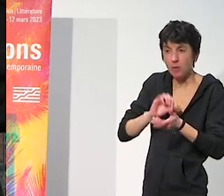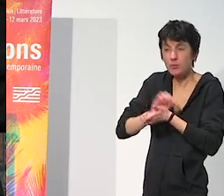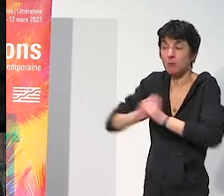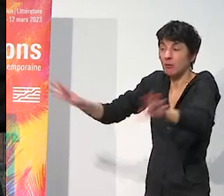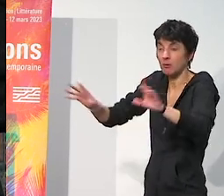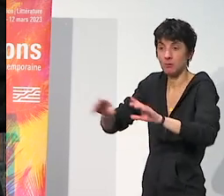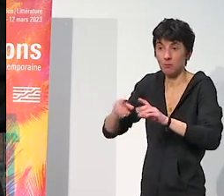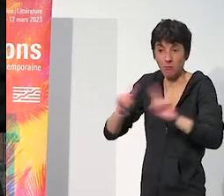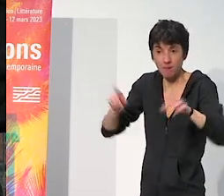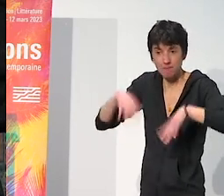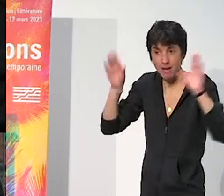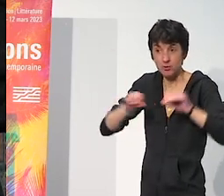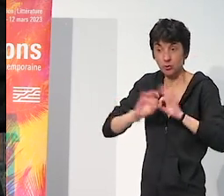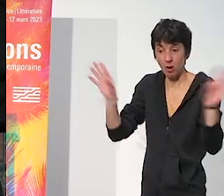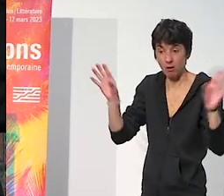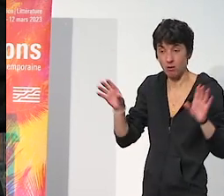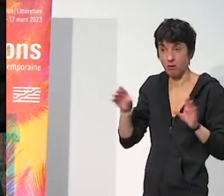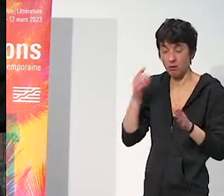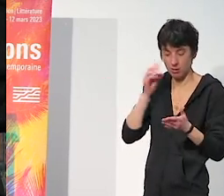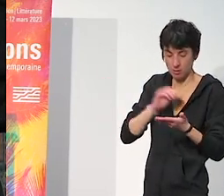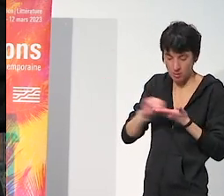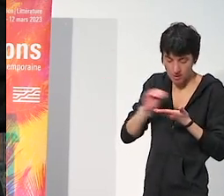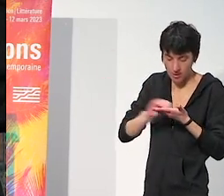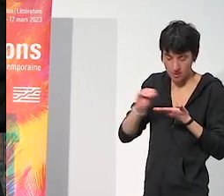on passe beaucoup d'heures à écrire, c'est-à-dire qu'on se crée toute